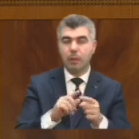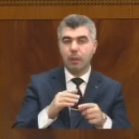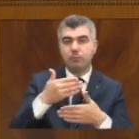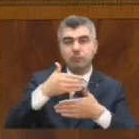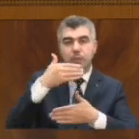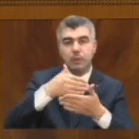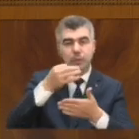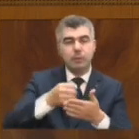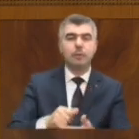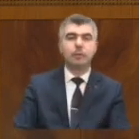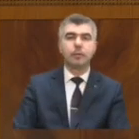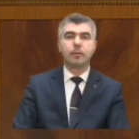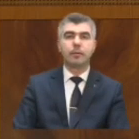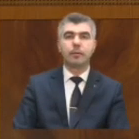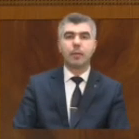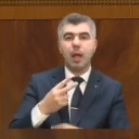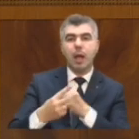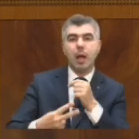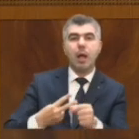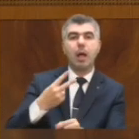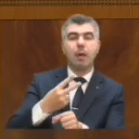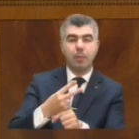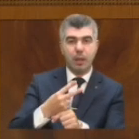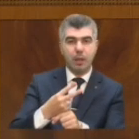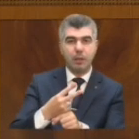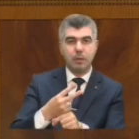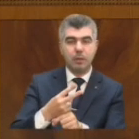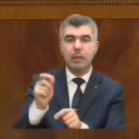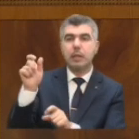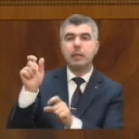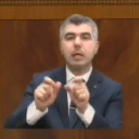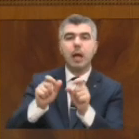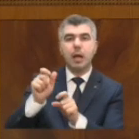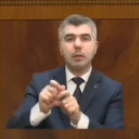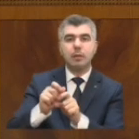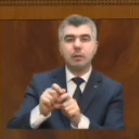غنضمنوا كذلك سنتين ديال ماء صالح الشرب للساكنه بالنسبه لزاكوره.